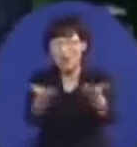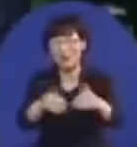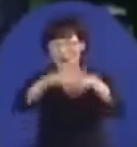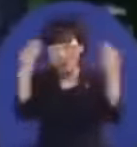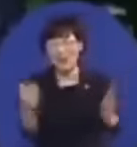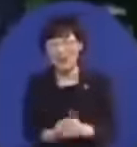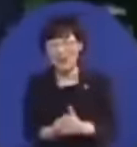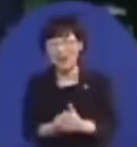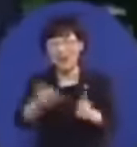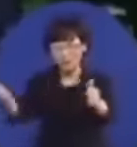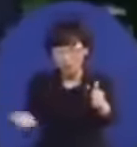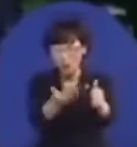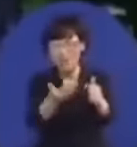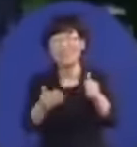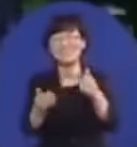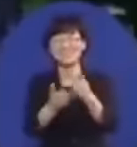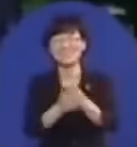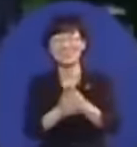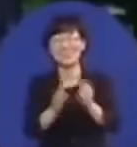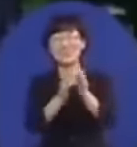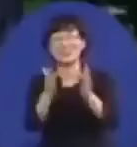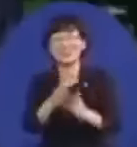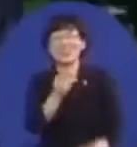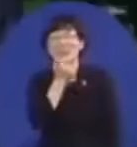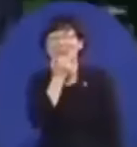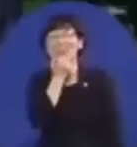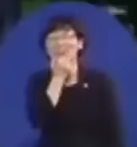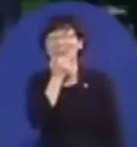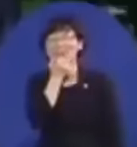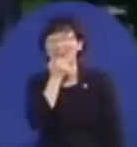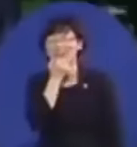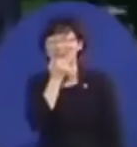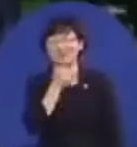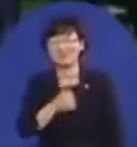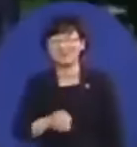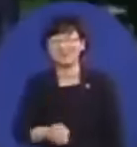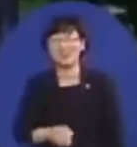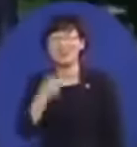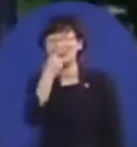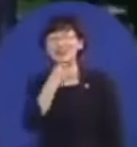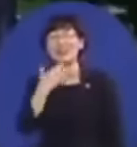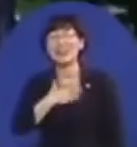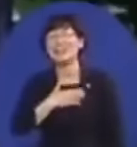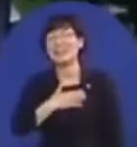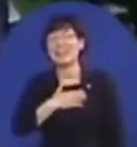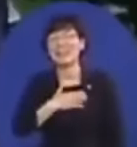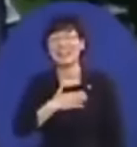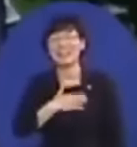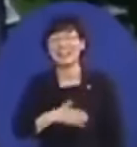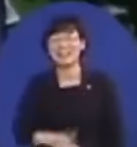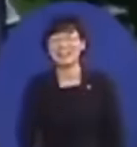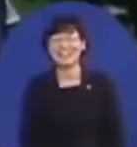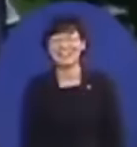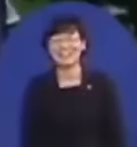다 내놓으니까 예수님이 웃으시면서 그렇게 할 줄 알았다.